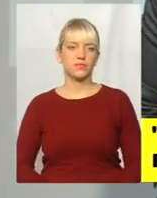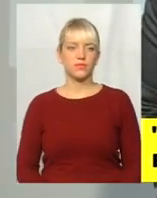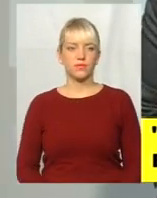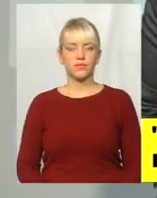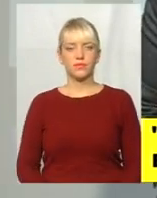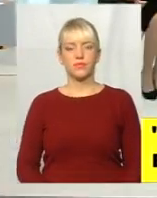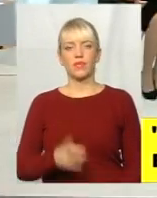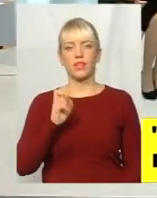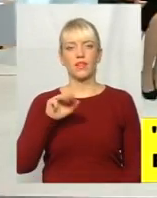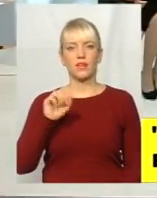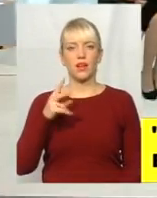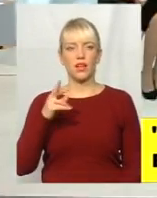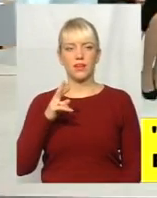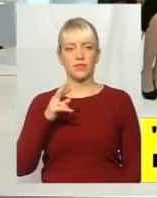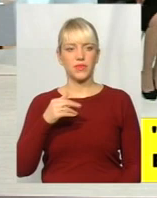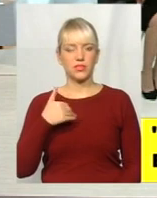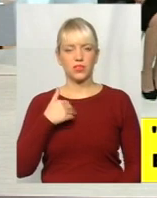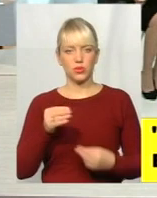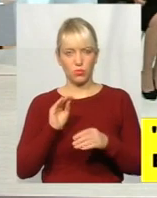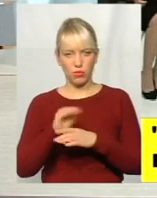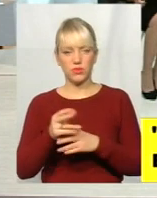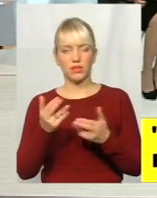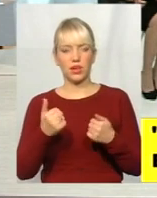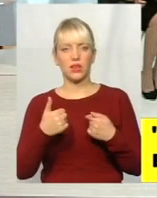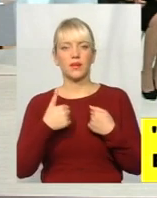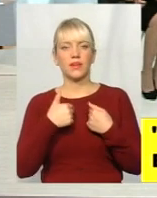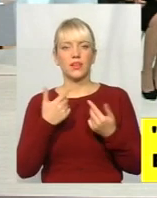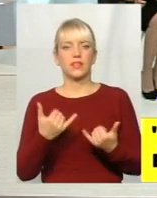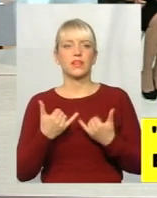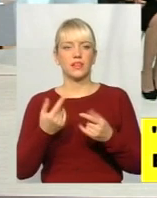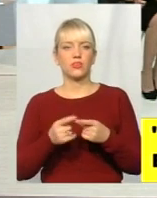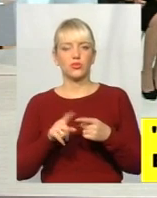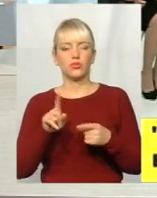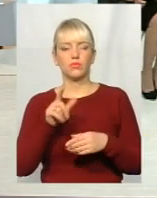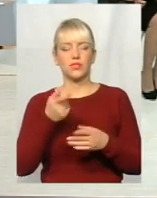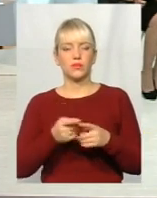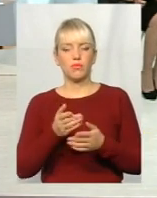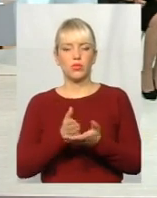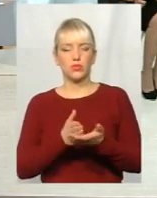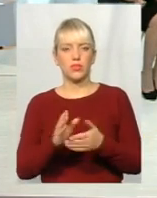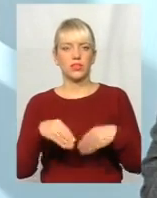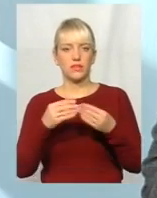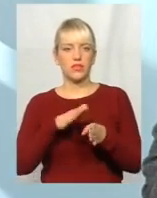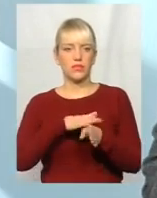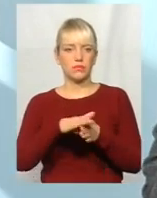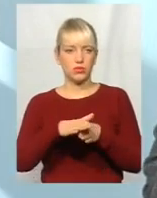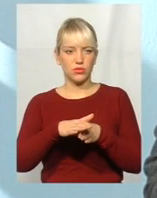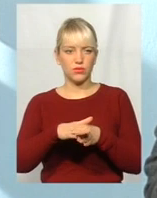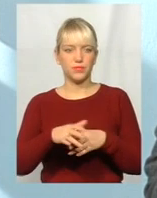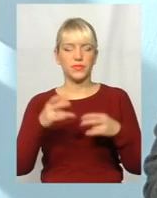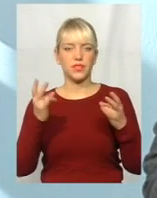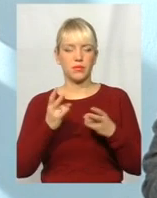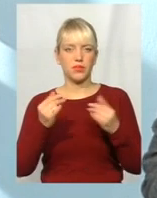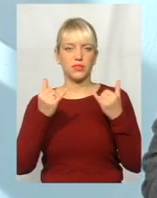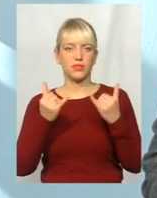доповнити? Так, я хотіла доповнити, власне кажучи, для того, щоб ці послуги надавались повною мірою, потрібен на сьогодні